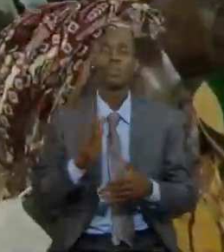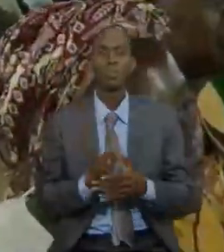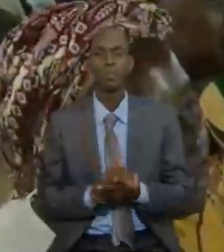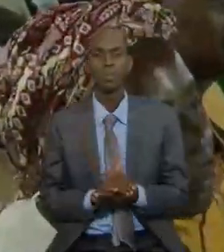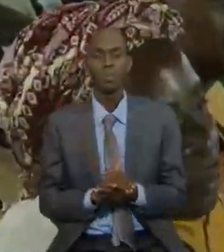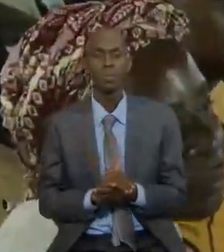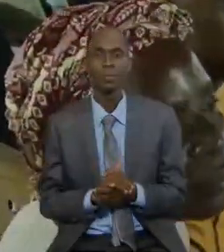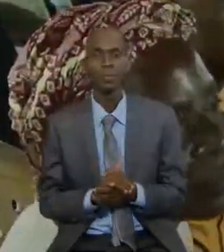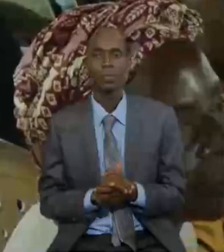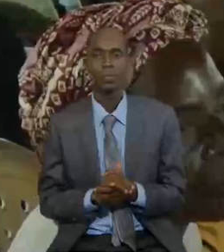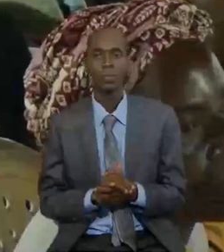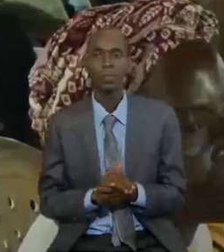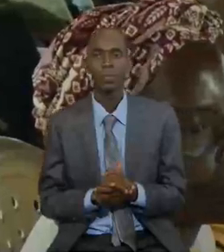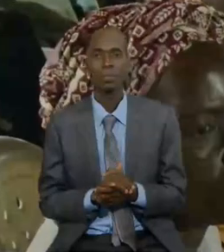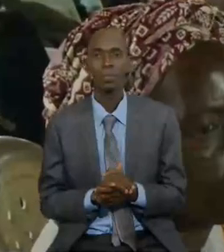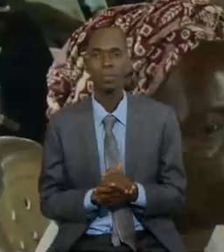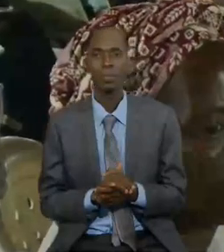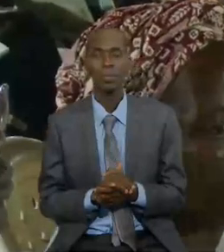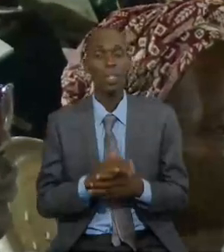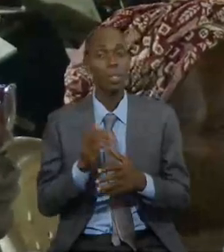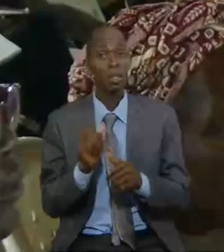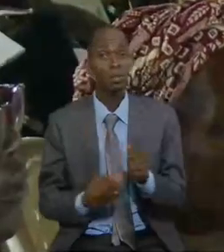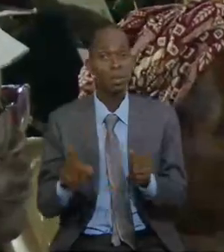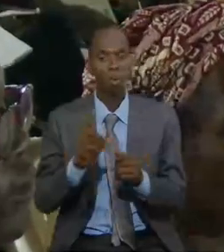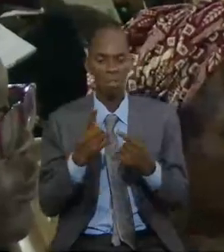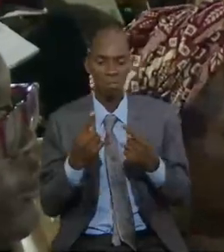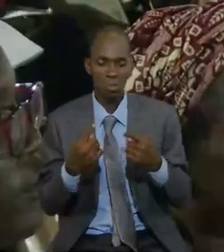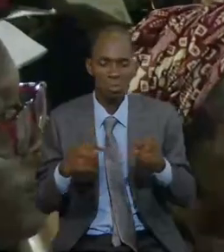et son privé de la gloire de Dieu